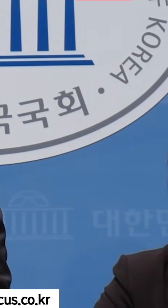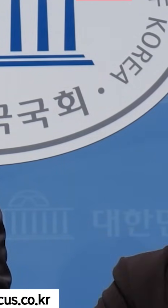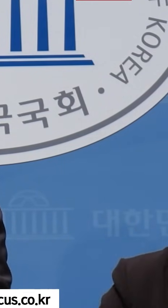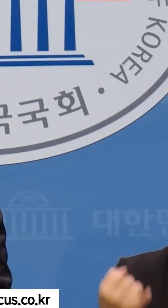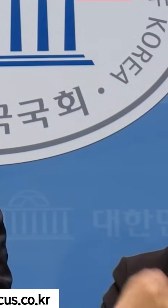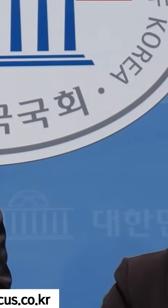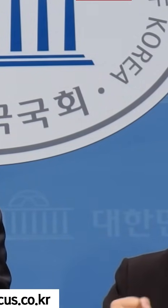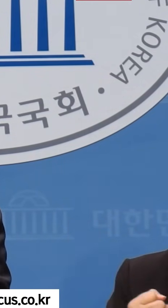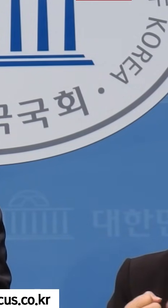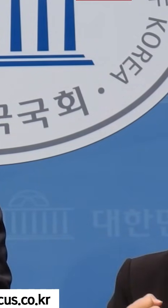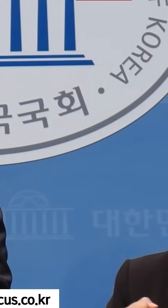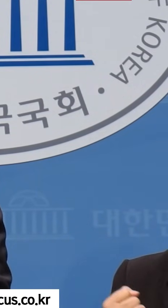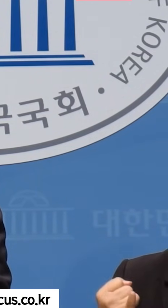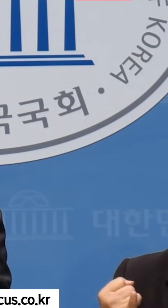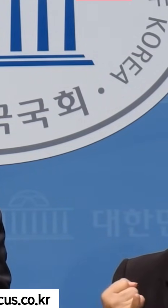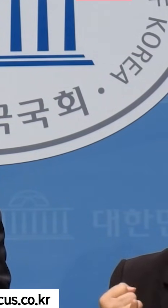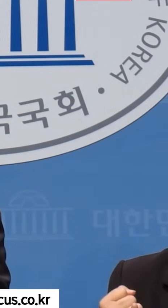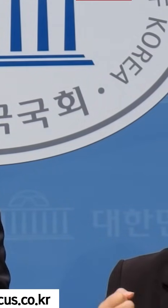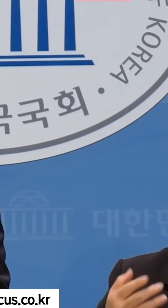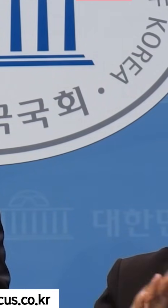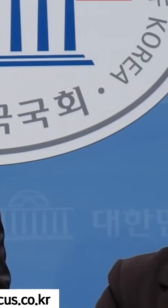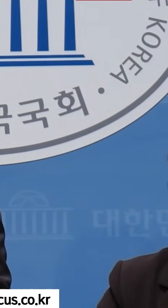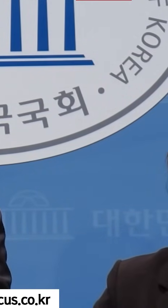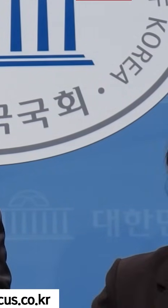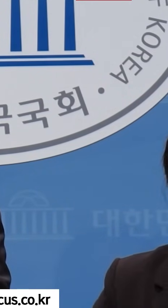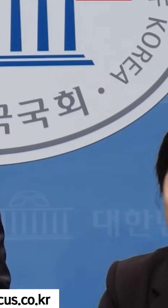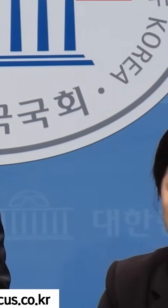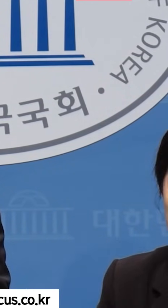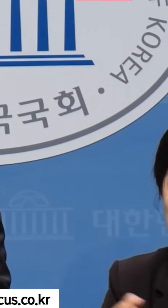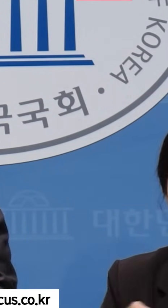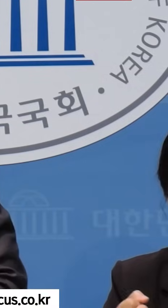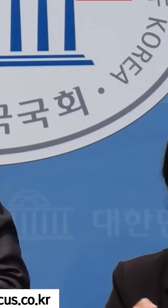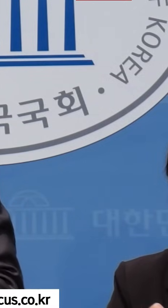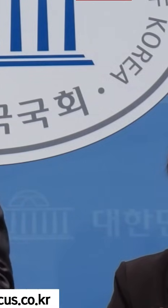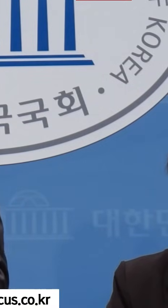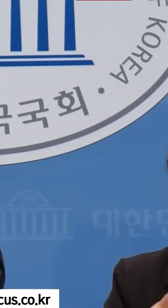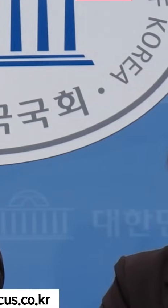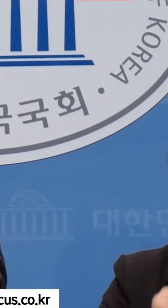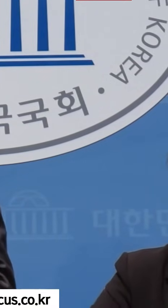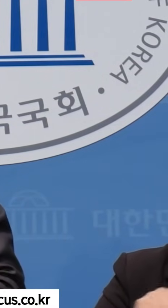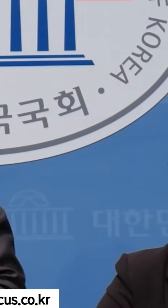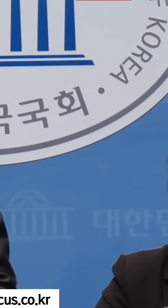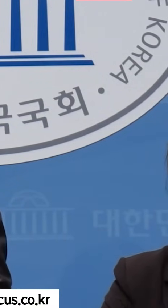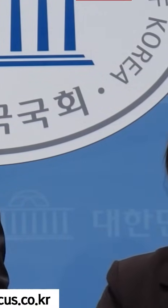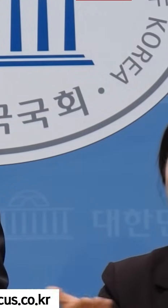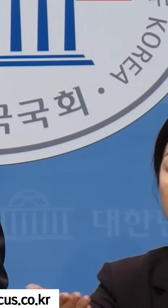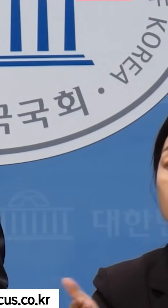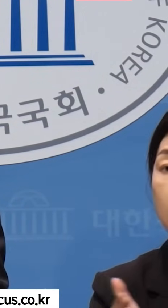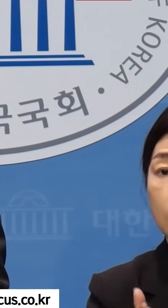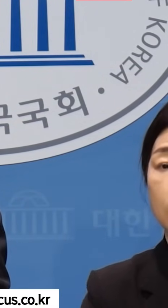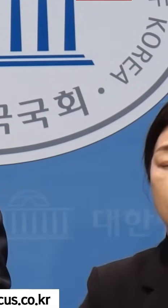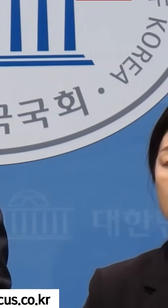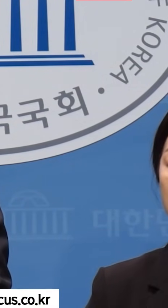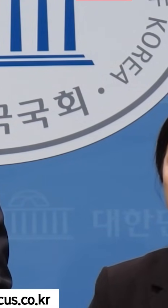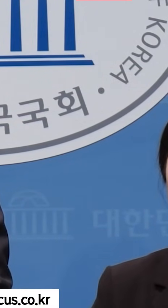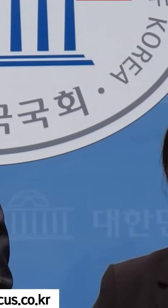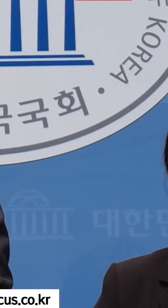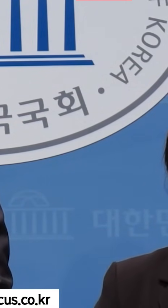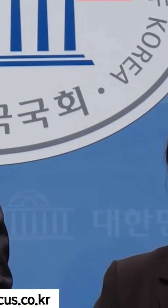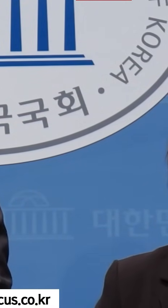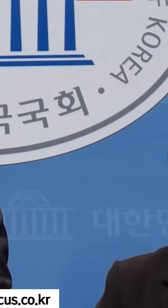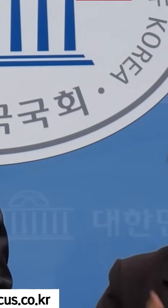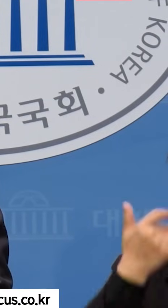딸 정유라에게 잘 숨겨서 갖고 있으라는 편지를 쓰고 나는